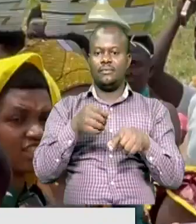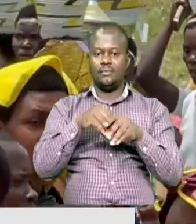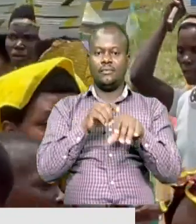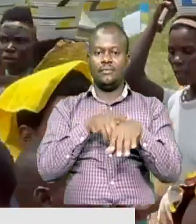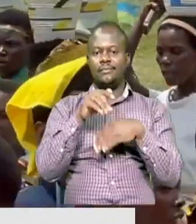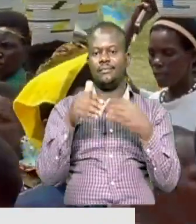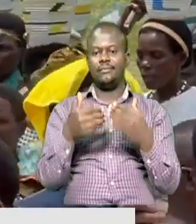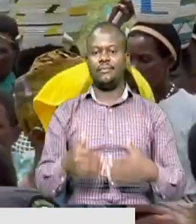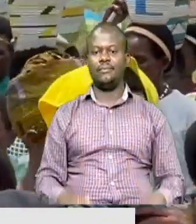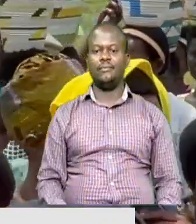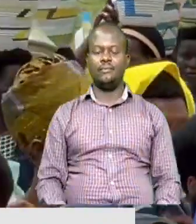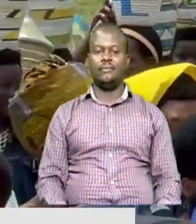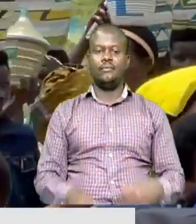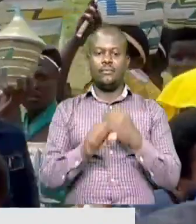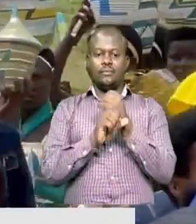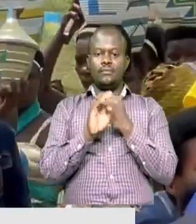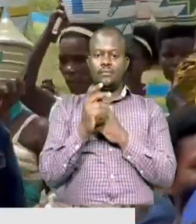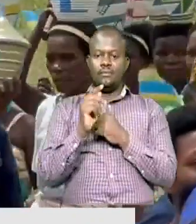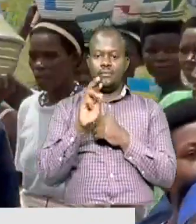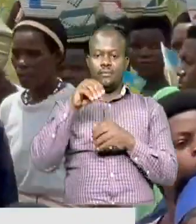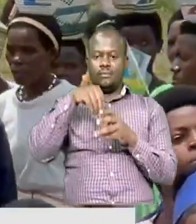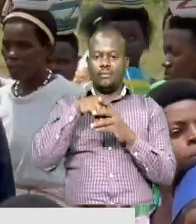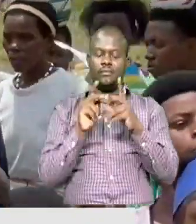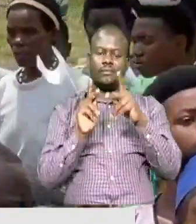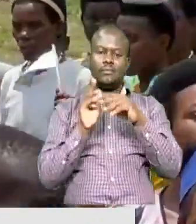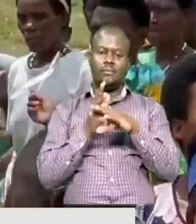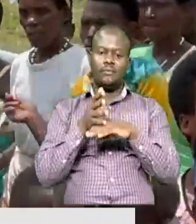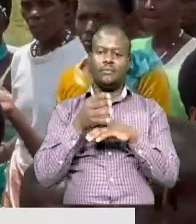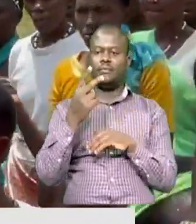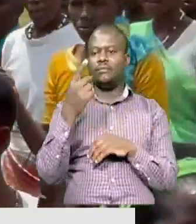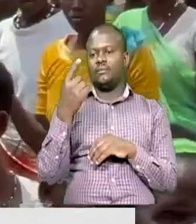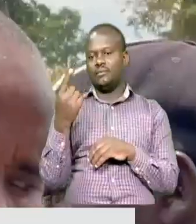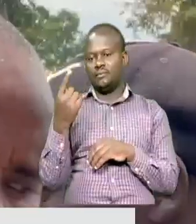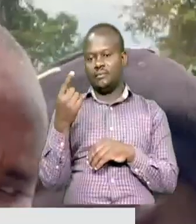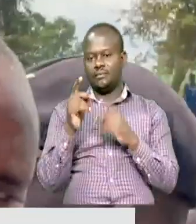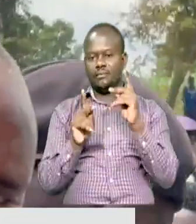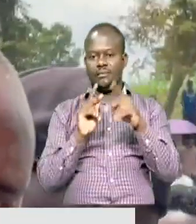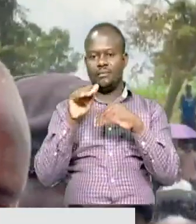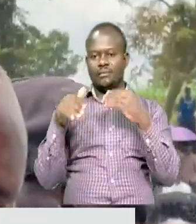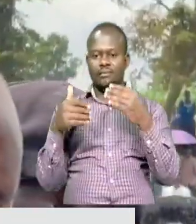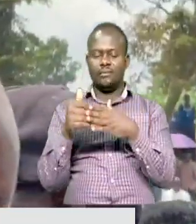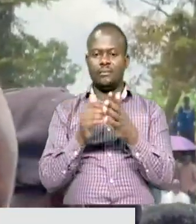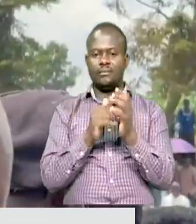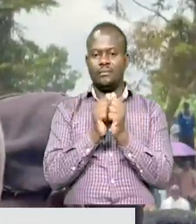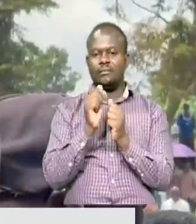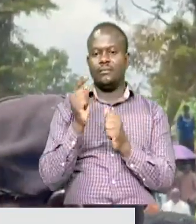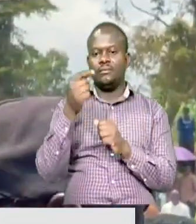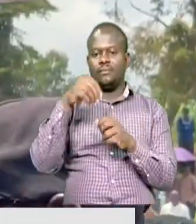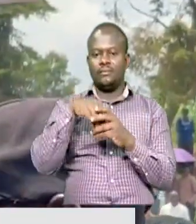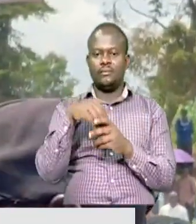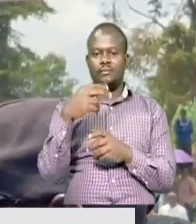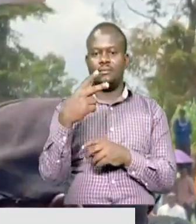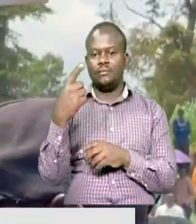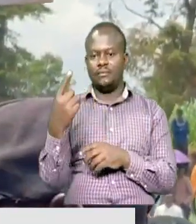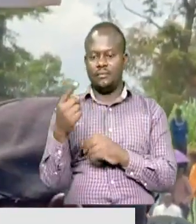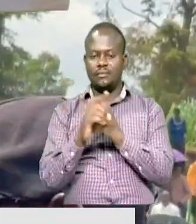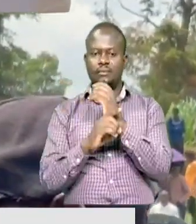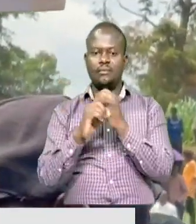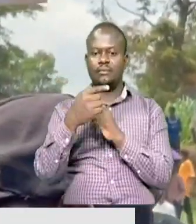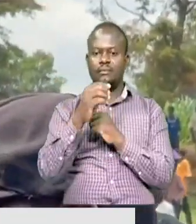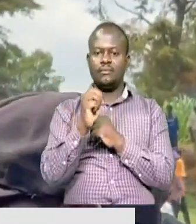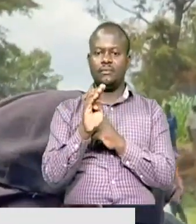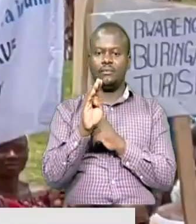cyose. Uyu murenge wa Bukure utuwe n'ibihumbi bisaga 21 by'abaturage, ukaba ari umwe muri 21 y'akarere ka